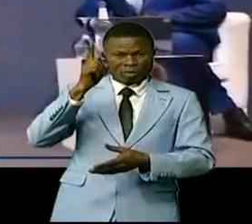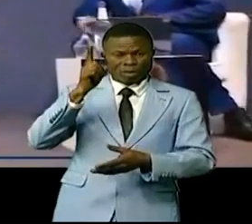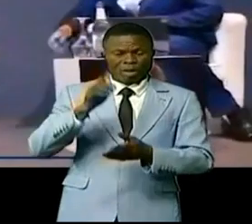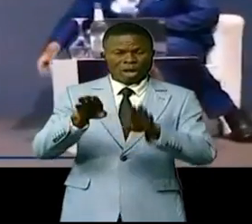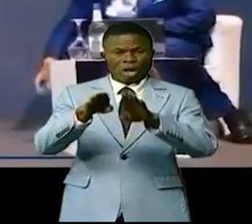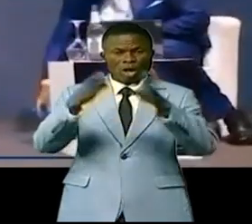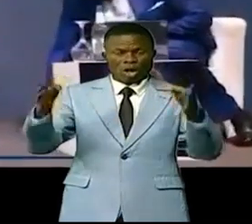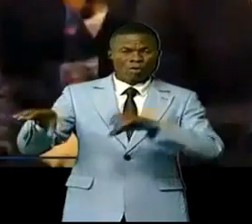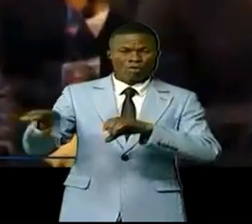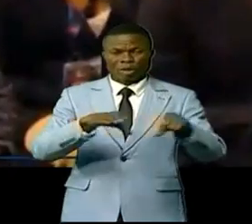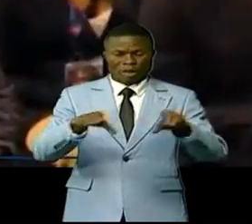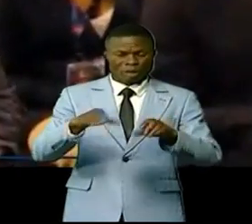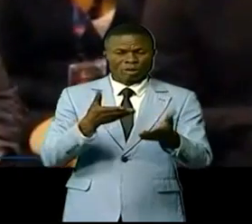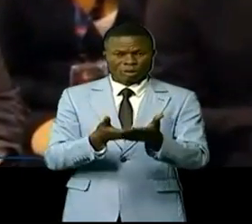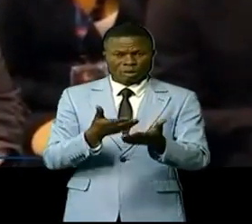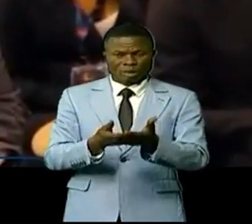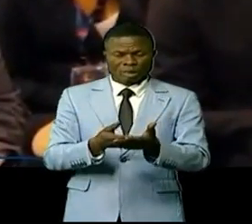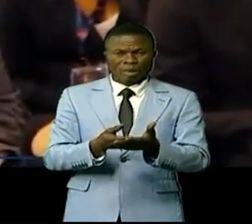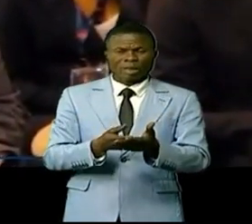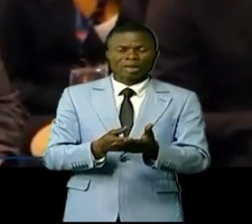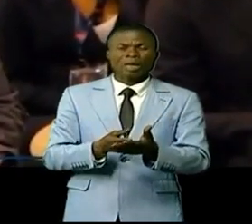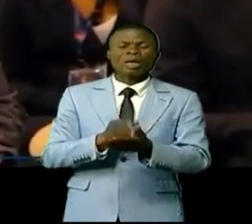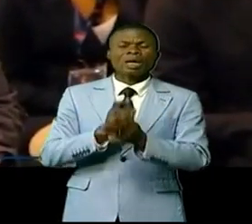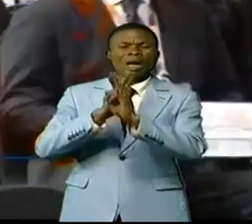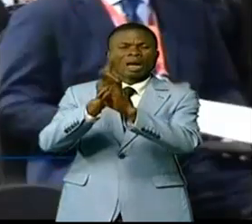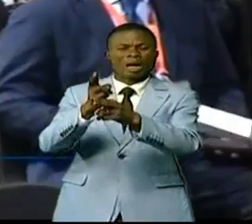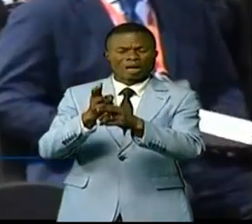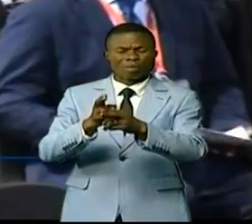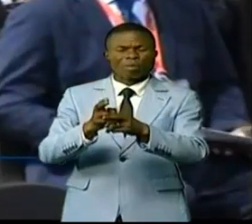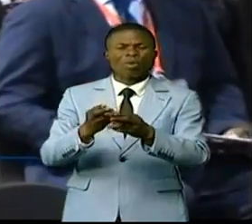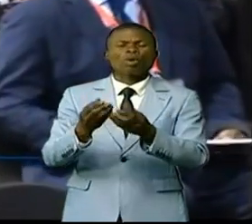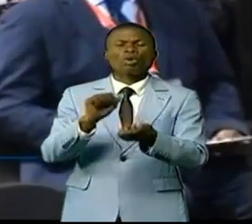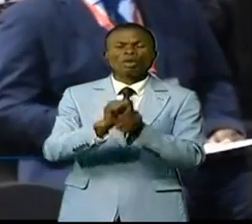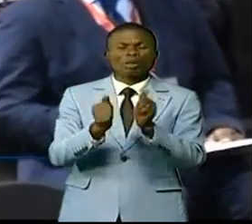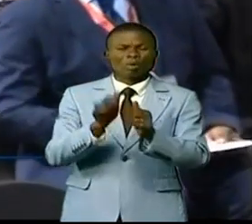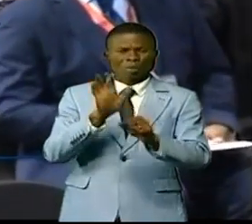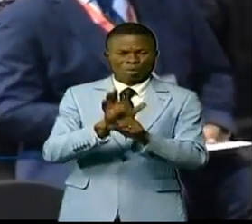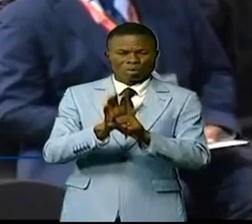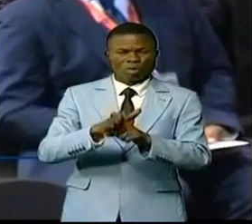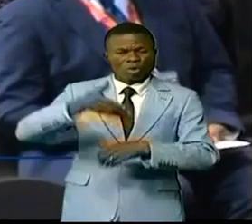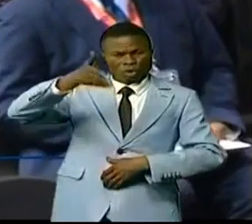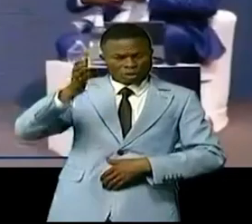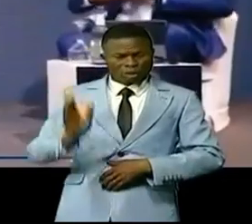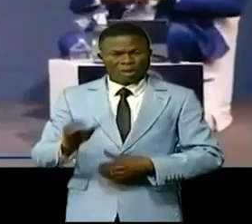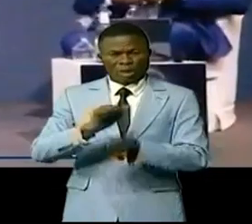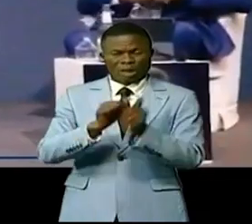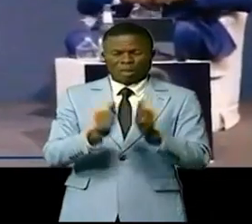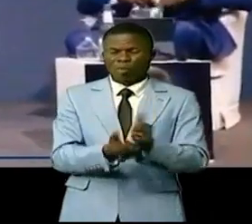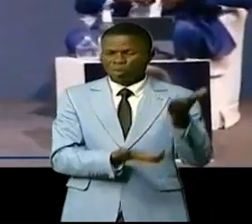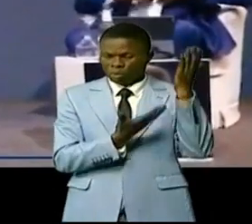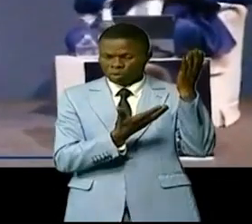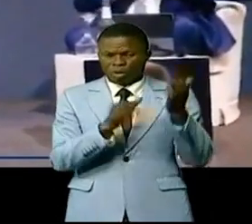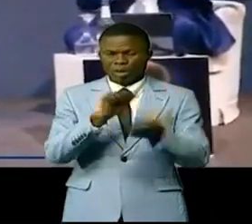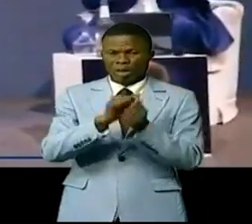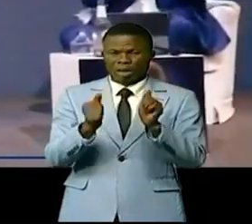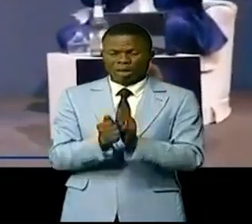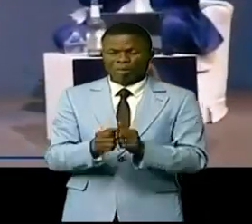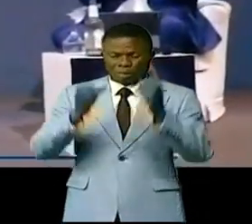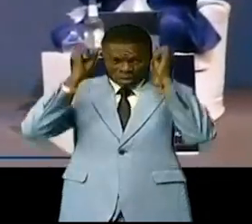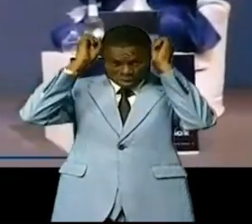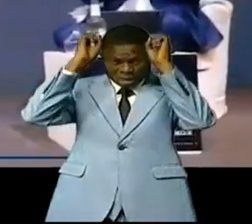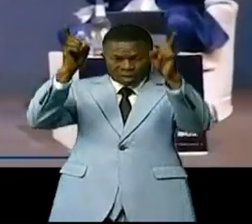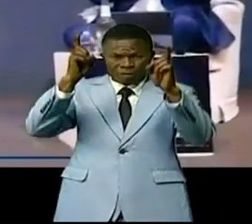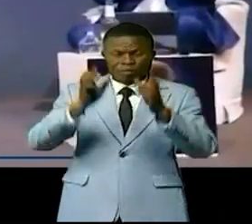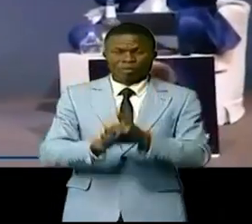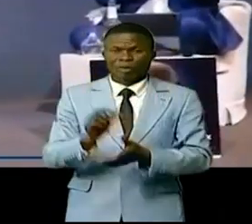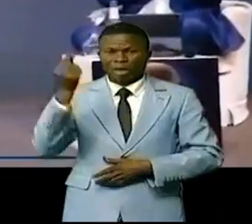la série des panels, a répondu à plusieurs préoccupations des experts sur l'actualité phare dans les secteurs de l'éducation, des